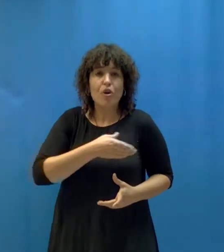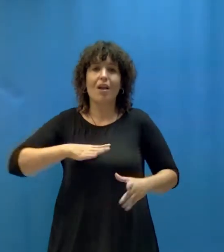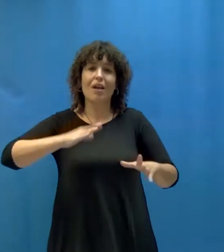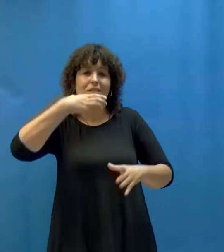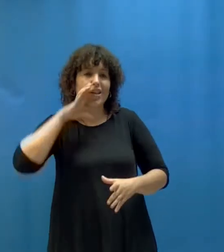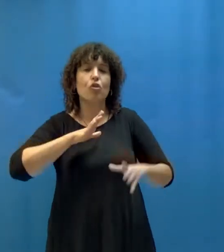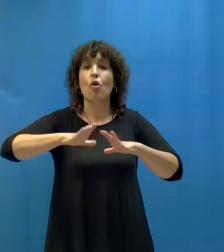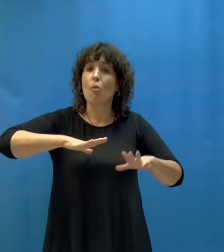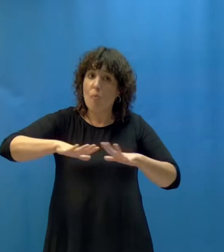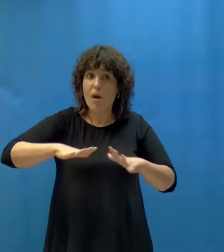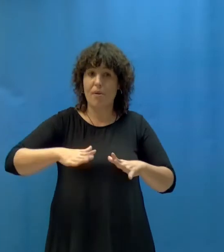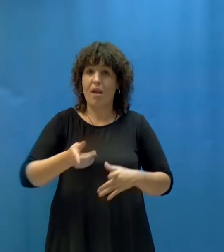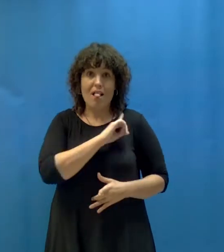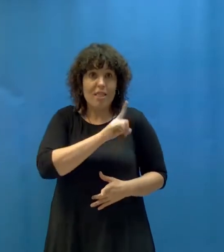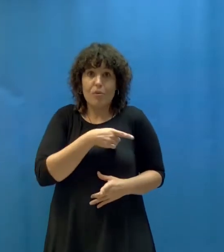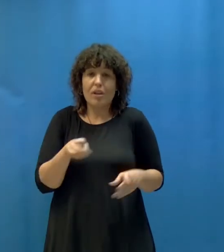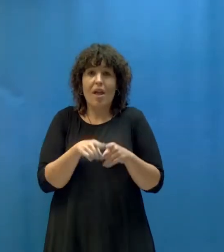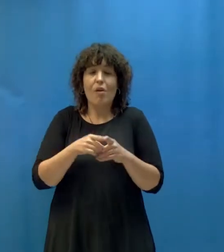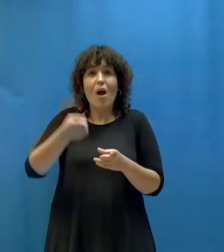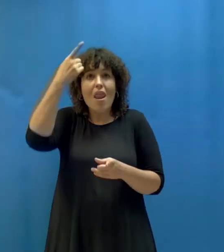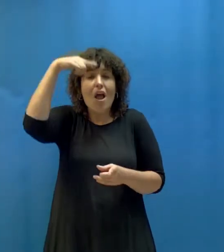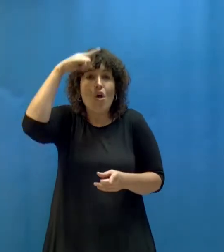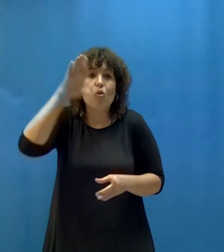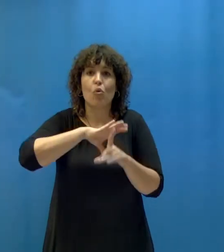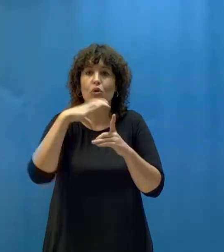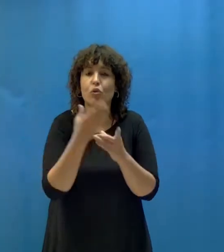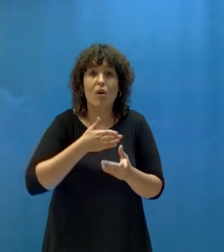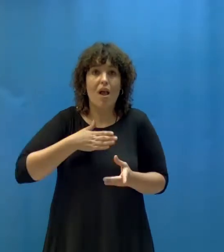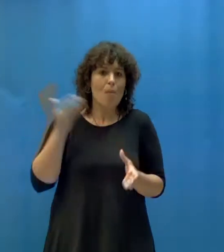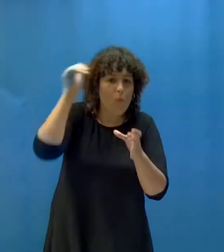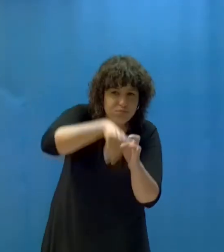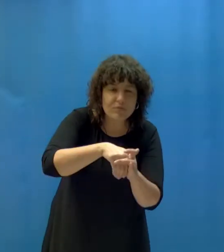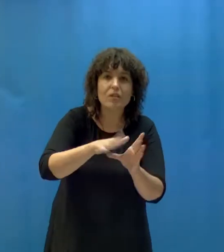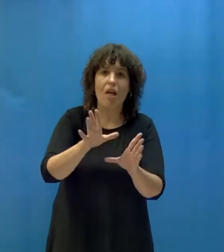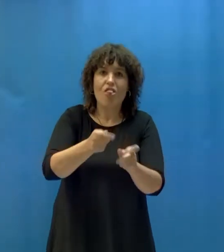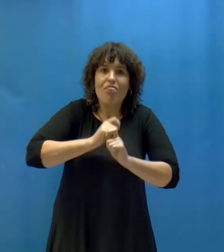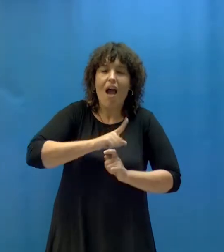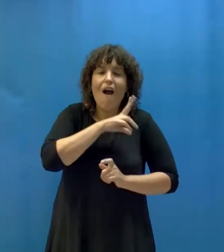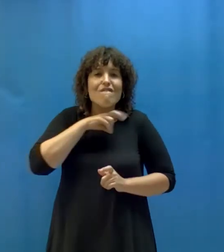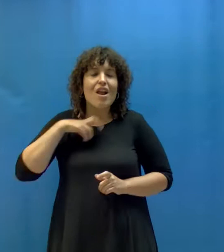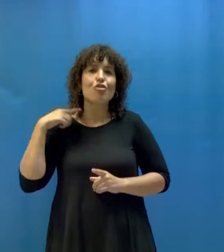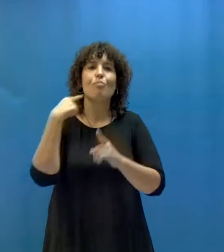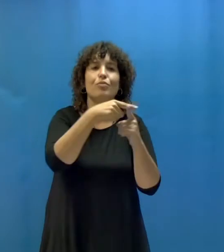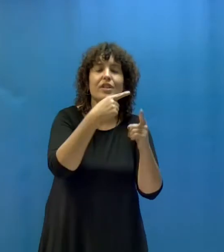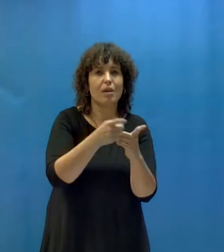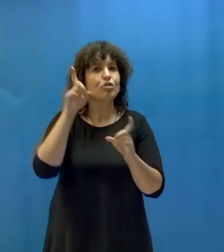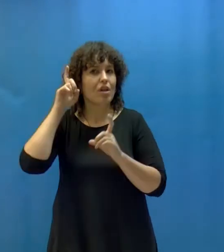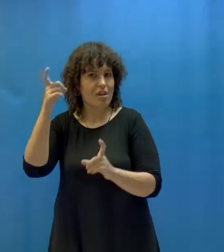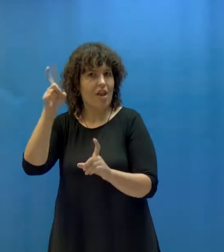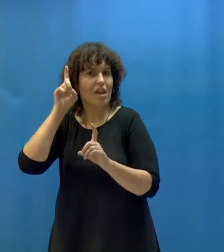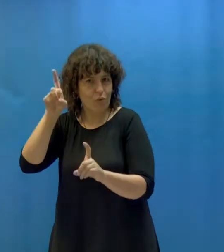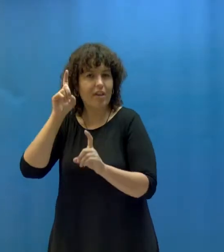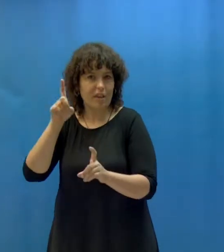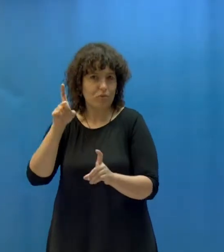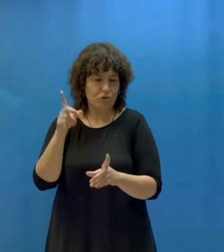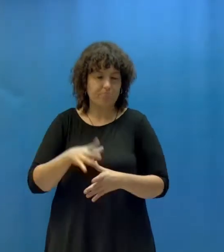una activitat que ja forma part de la nostra cultura, del nostre dia a dia i que porta implícits un fums de valors positius i educatius. Són nombroses les